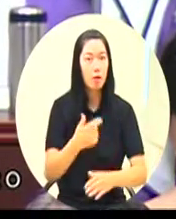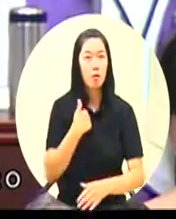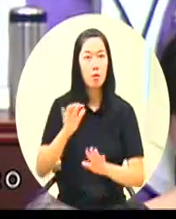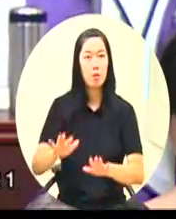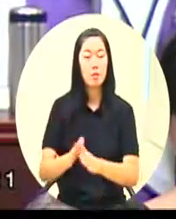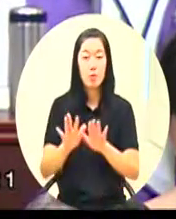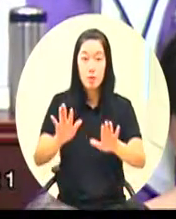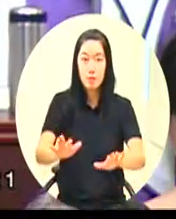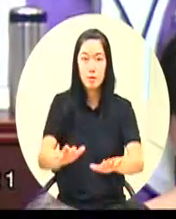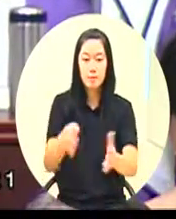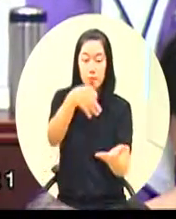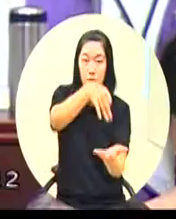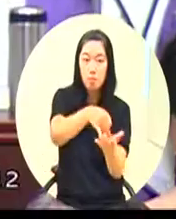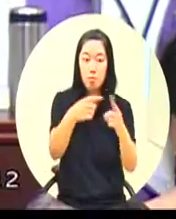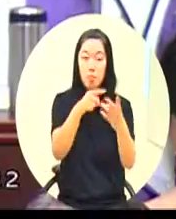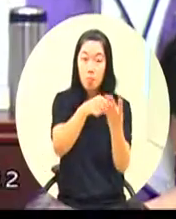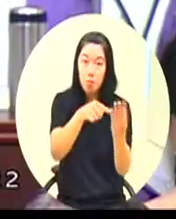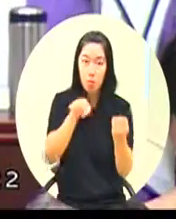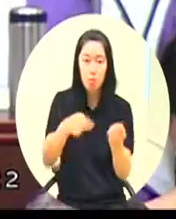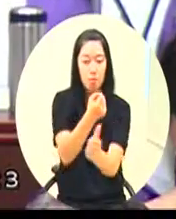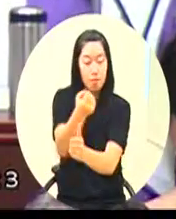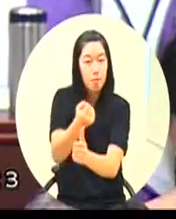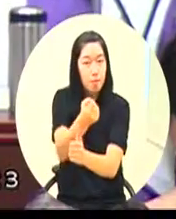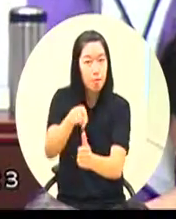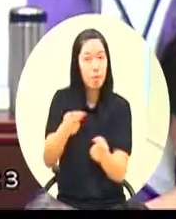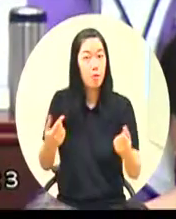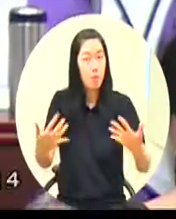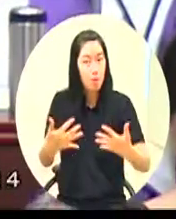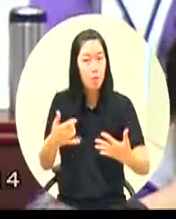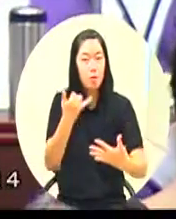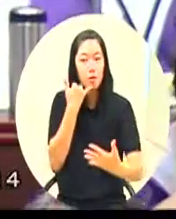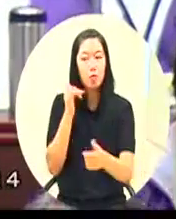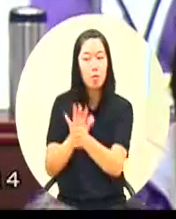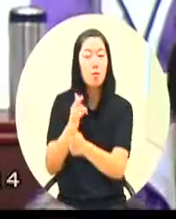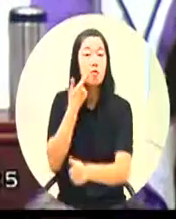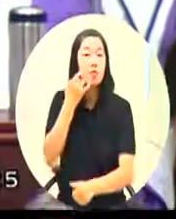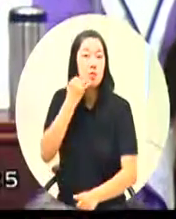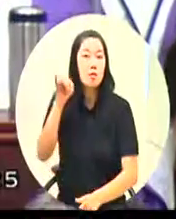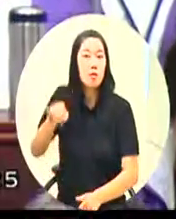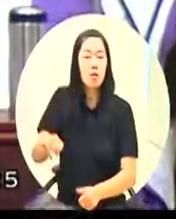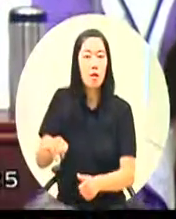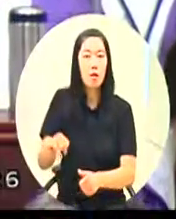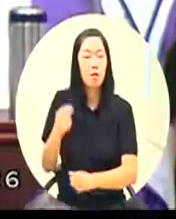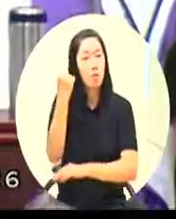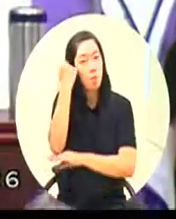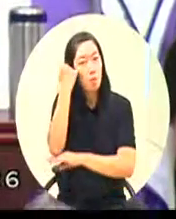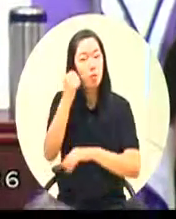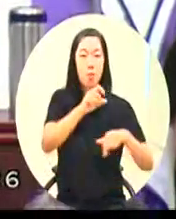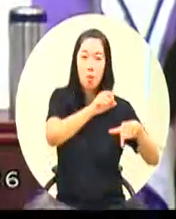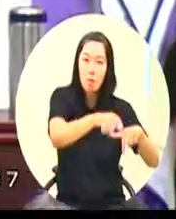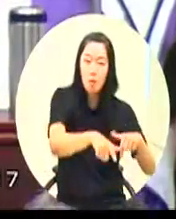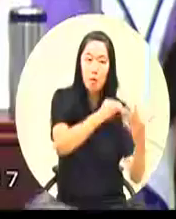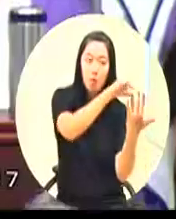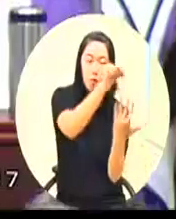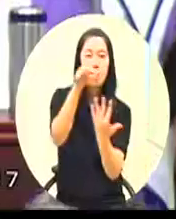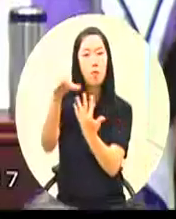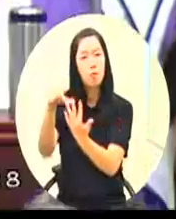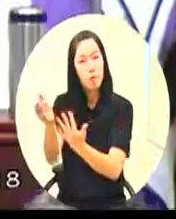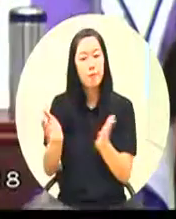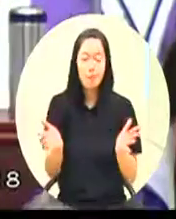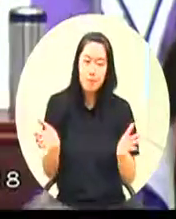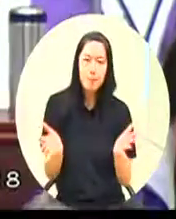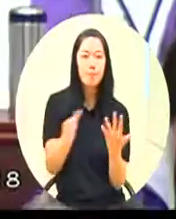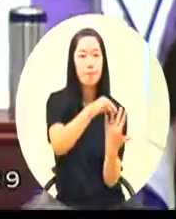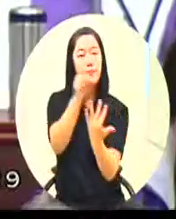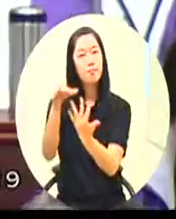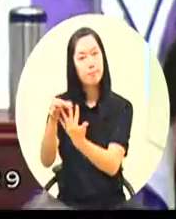素的方式去管控这样子的一个问题，让家长可以从他的居住地或者是工作地做一个选择。 OK， 所以